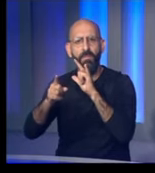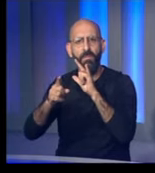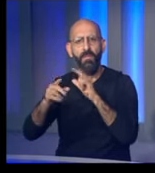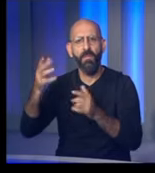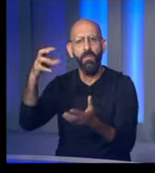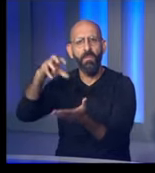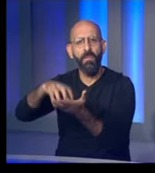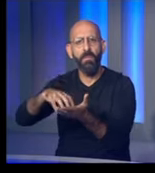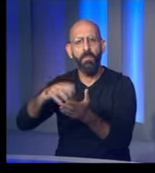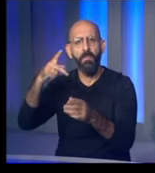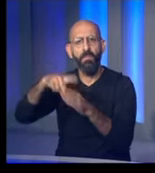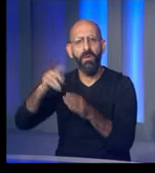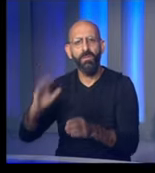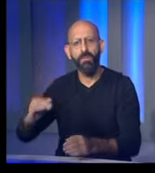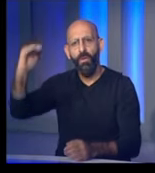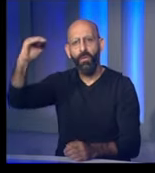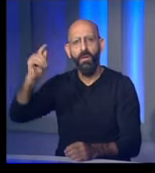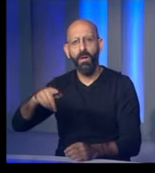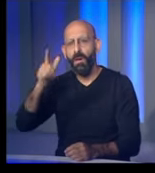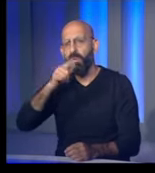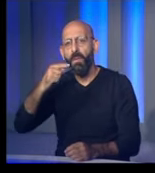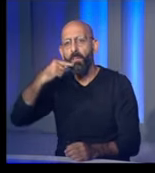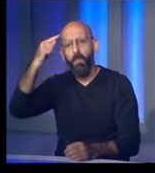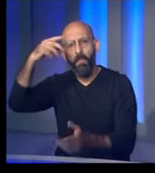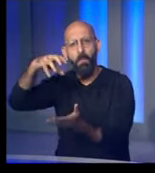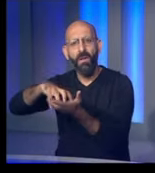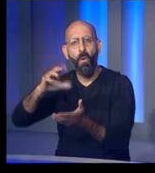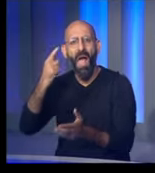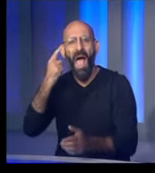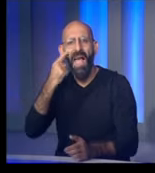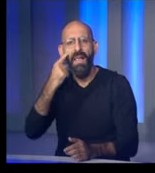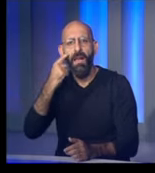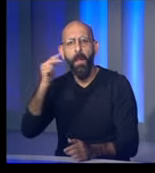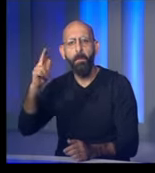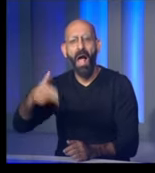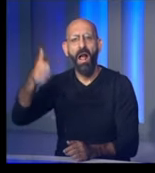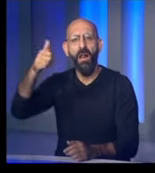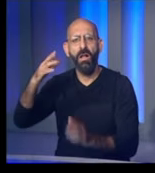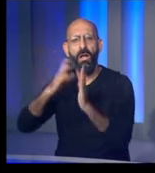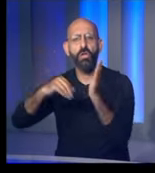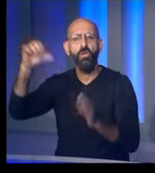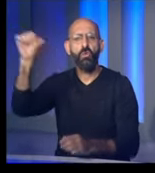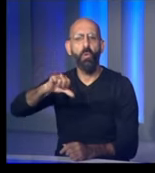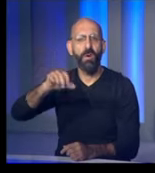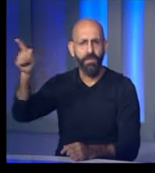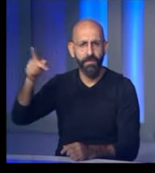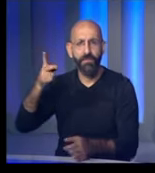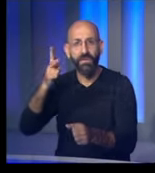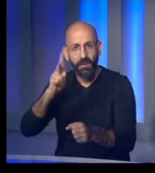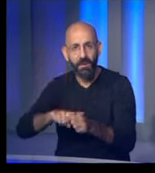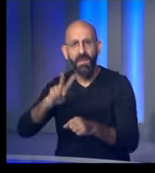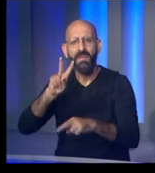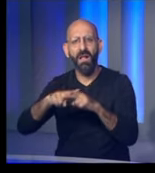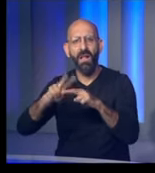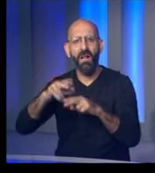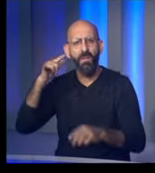غارات استهدفت الحوش وعين بعال وبتولي منطقه برج البعلبكي والبياضه ومجد الزون والمنطقه الواقعه